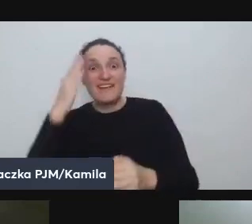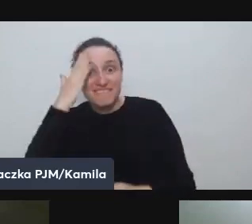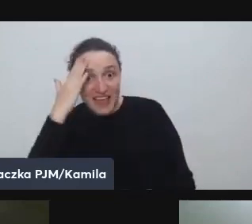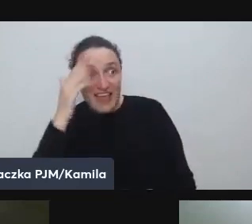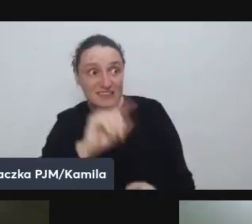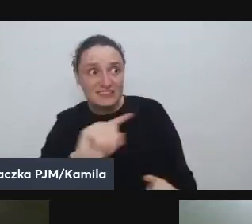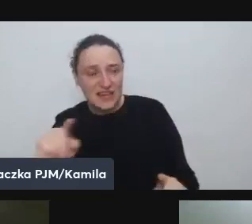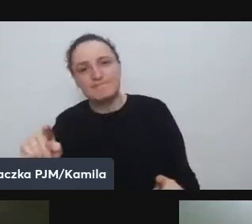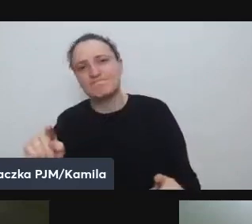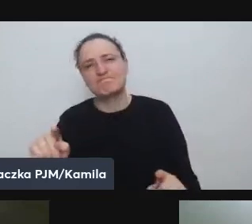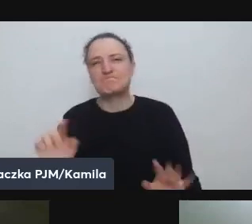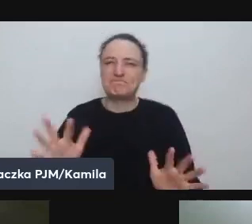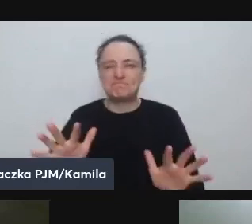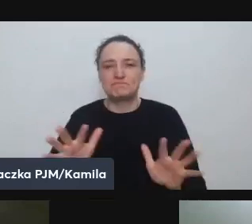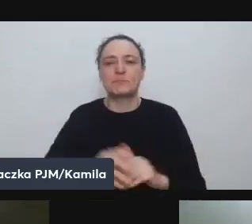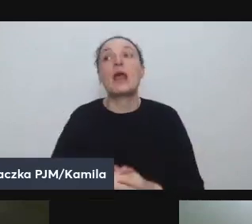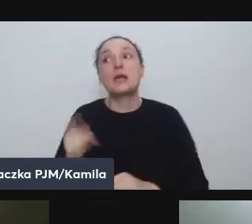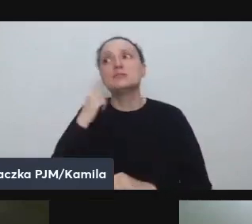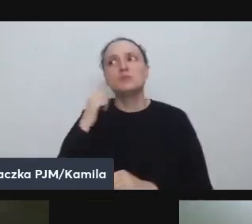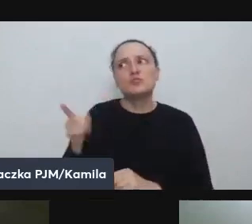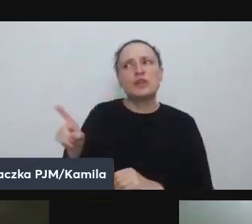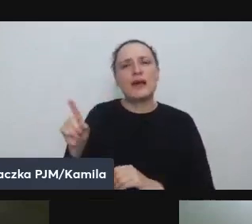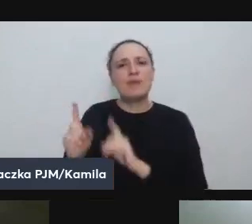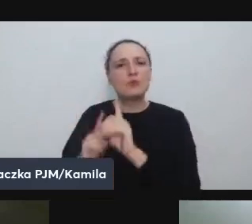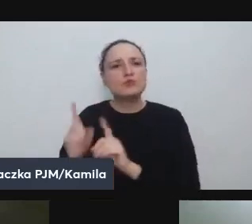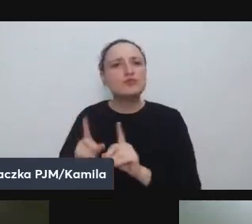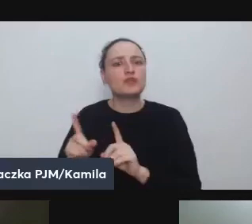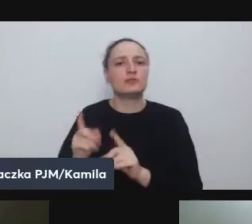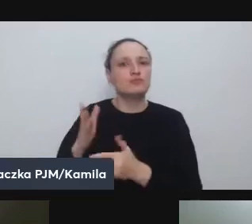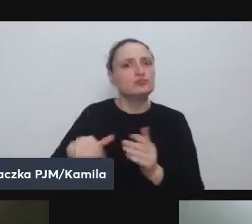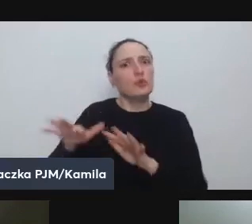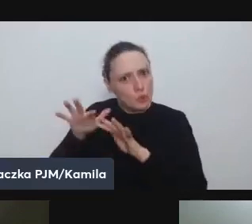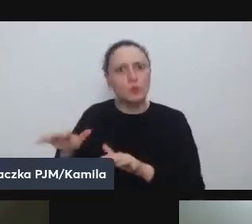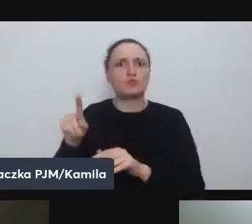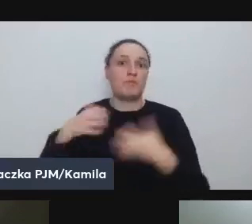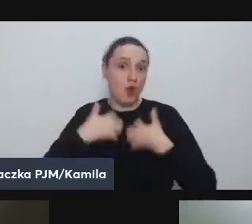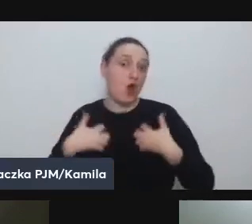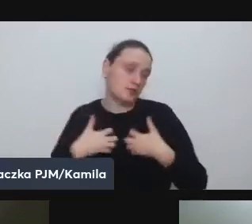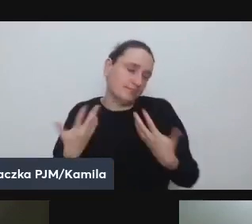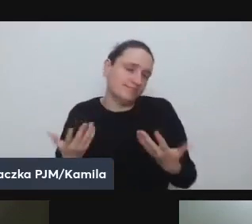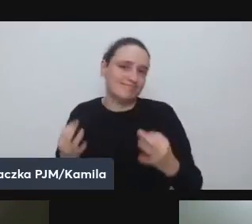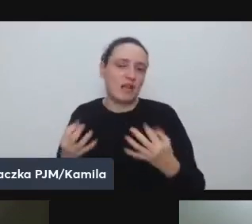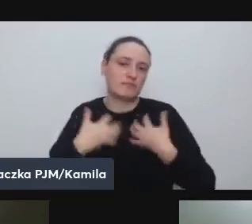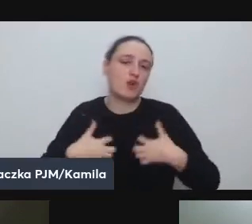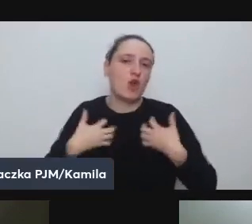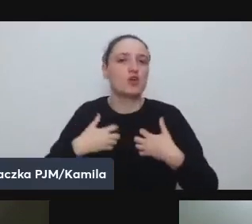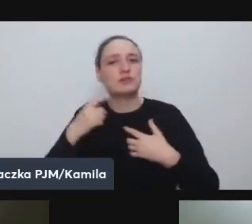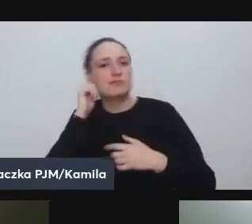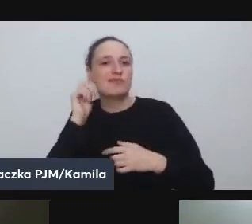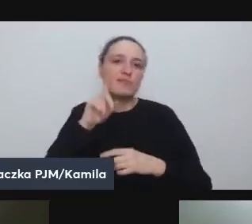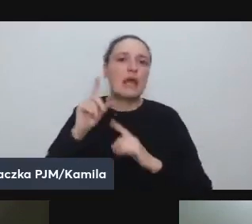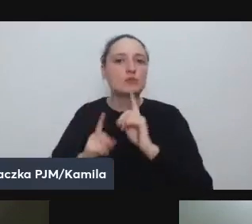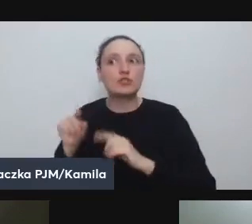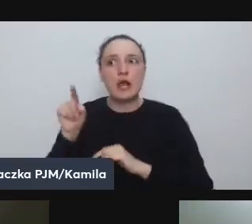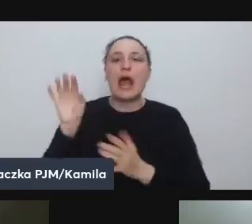że słyszałam o nauczycielach, którzy dużo poświęcają czasu, nauczycielach biologii teraz, nauczycielkach, którzy dużo czasu poświęcają